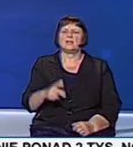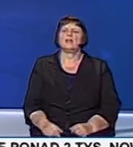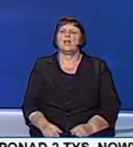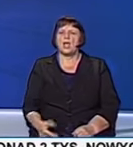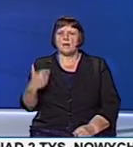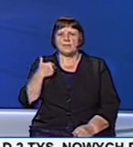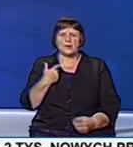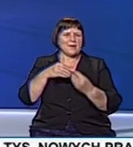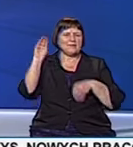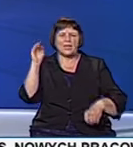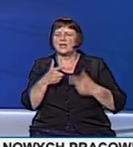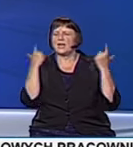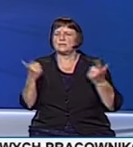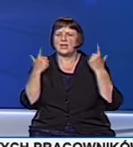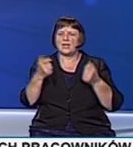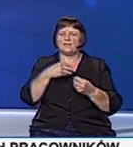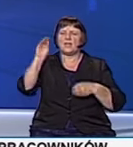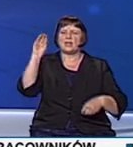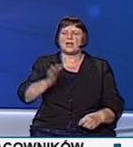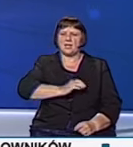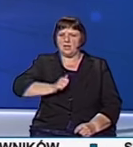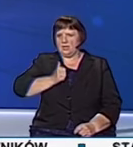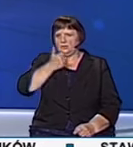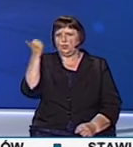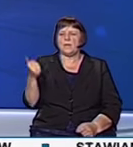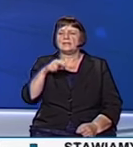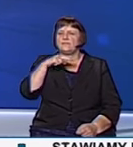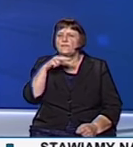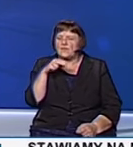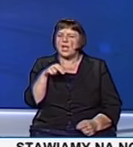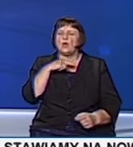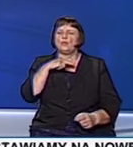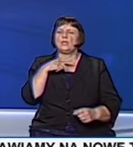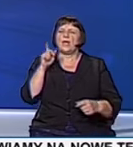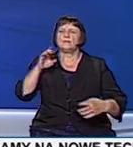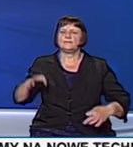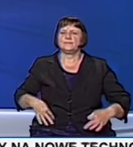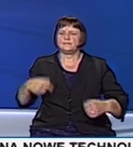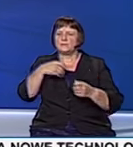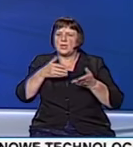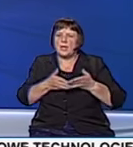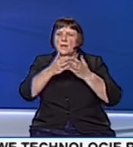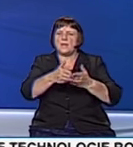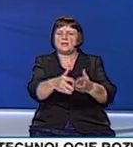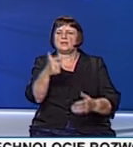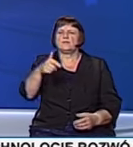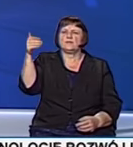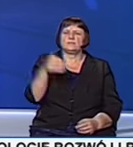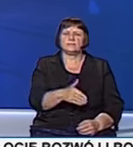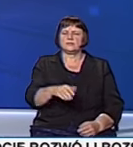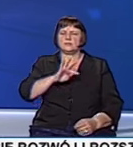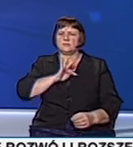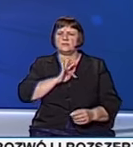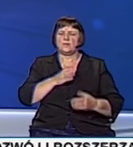Ta wielka przygoda jest wielka duma. Wacław Witkowski z Wielunia przepłynął własnoręcznie wykonaną szkutą dystans 2800 km